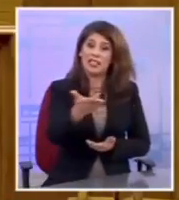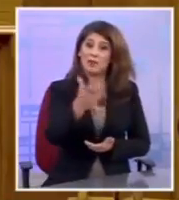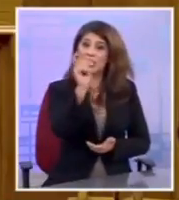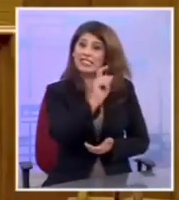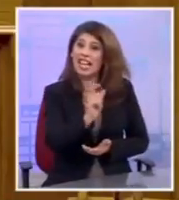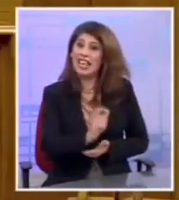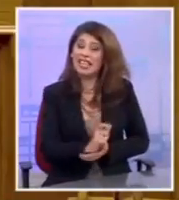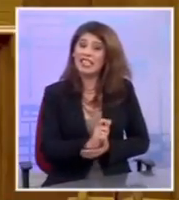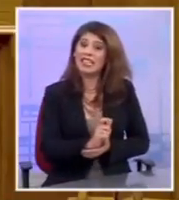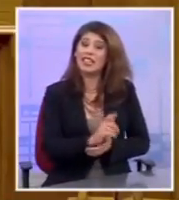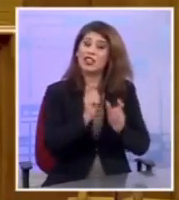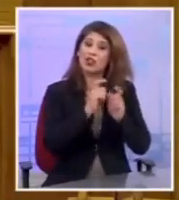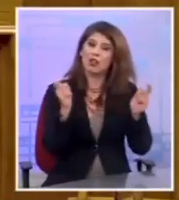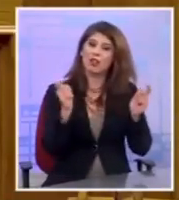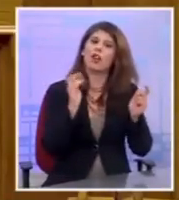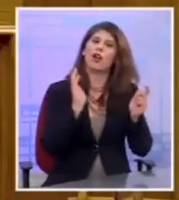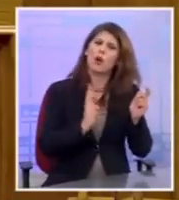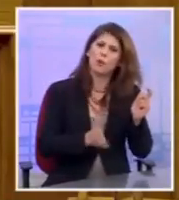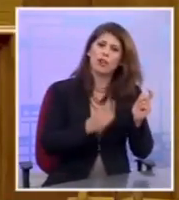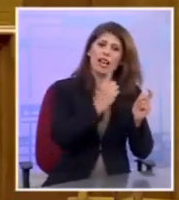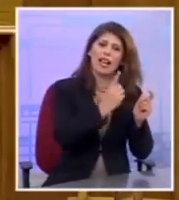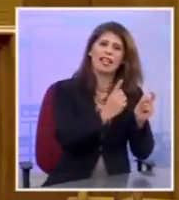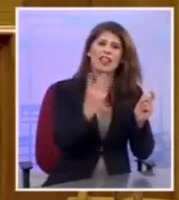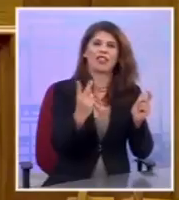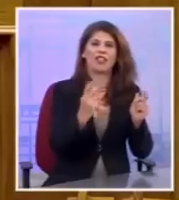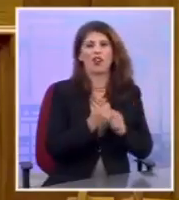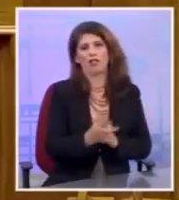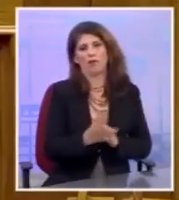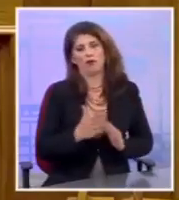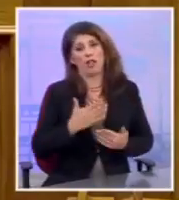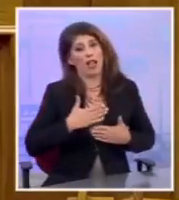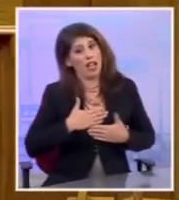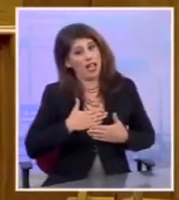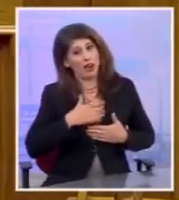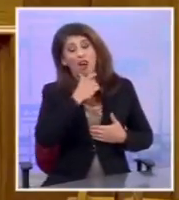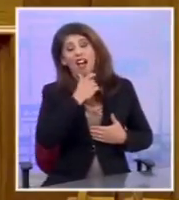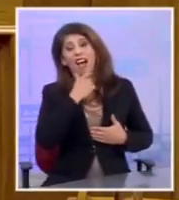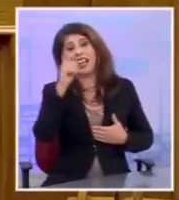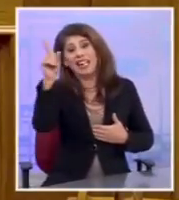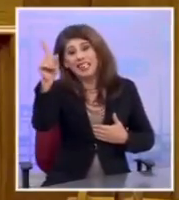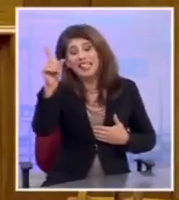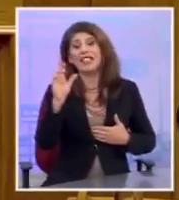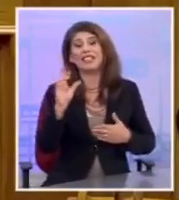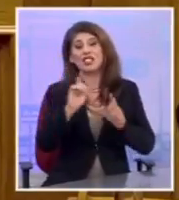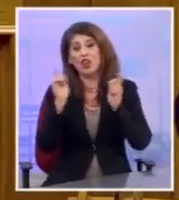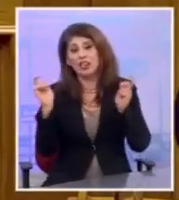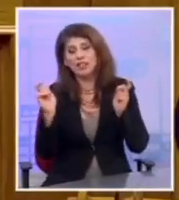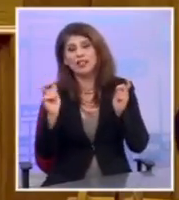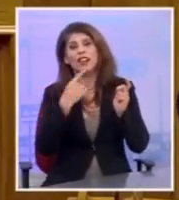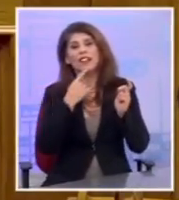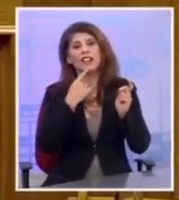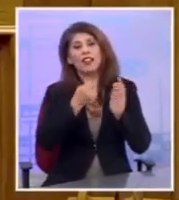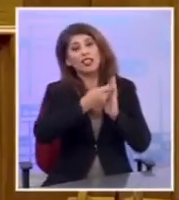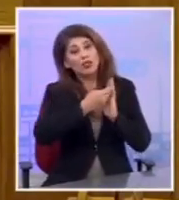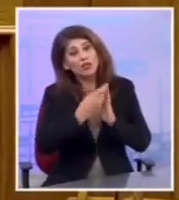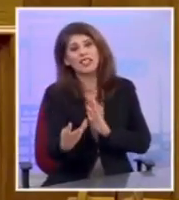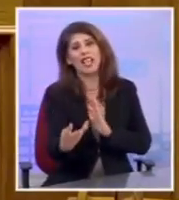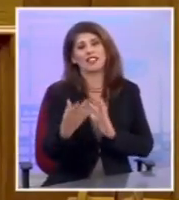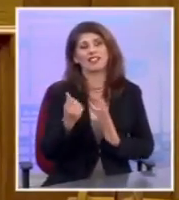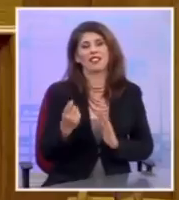Ιταλικής σχολής μπορεί να λέτε 1 ή 2 αριθμούς. Θα μου επιτρέψετε εγώ που είμαι της Αγγλικής σχολής να λέω και τους 4